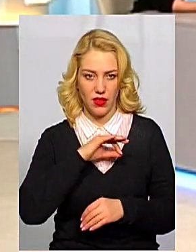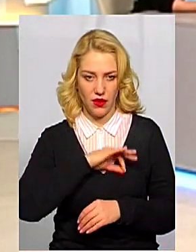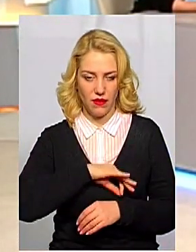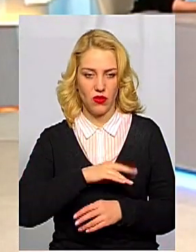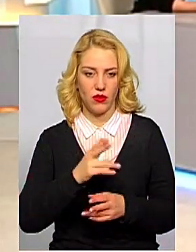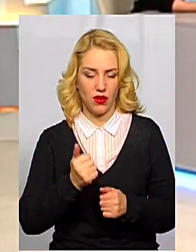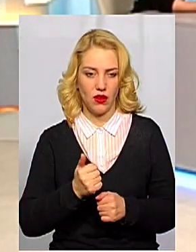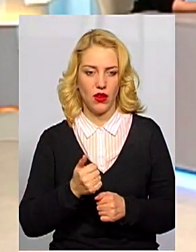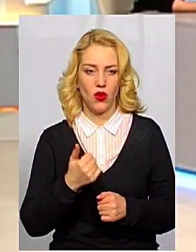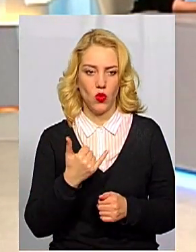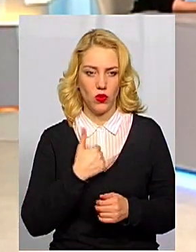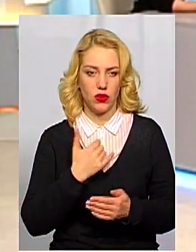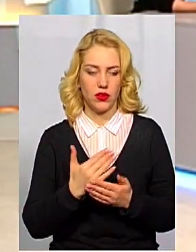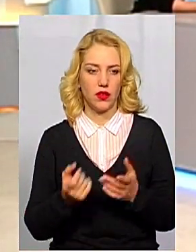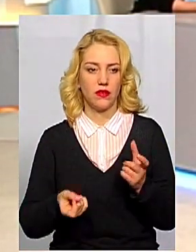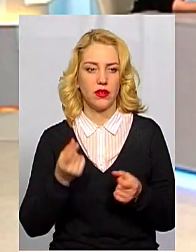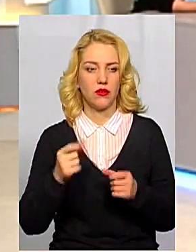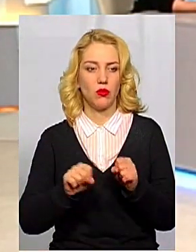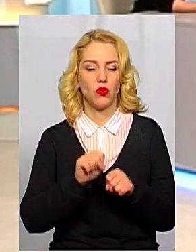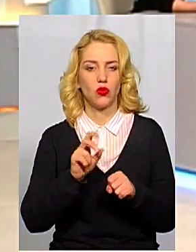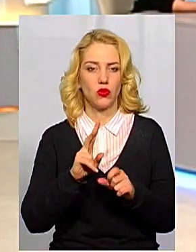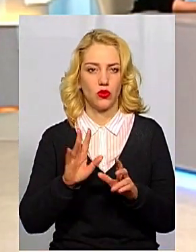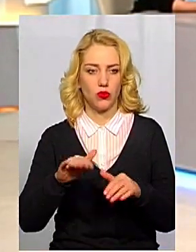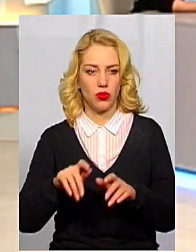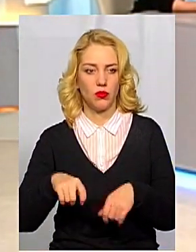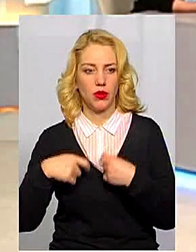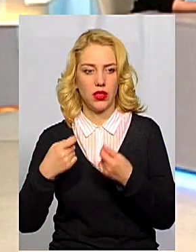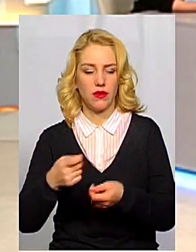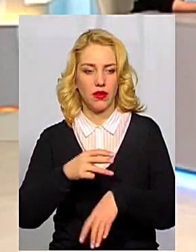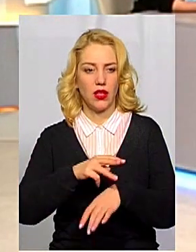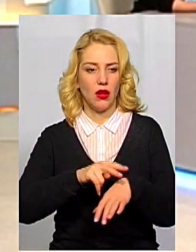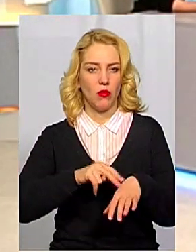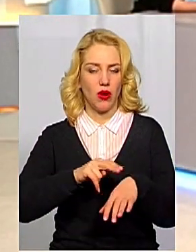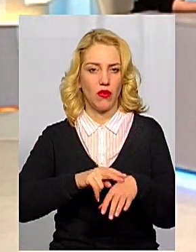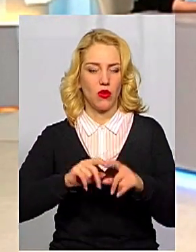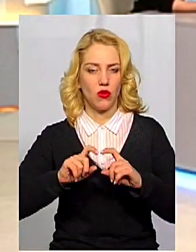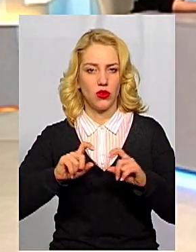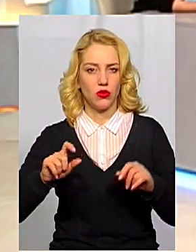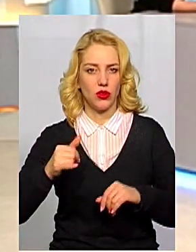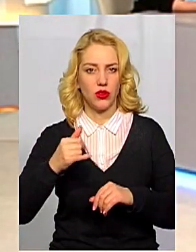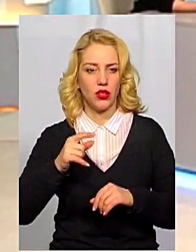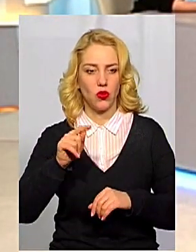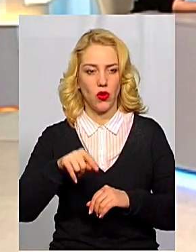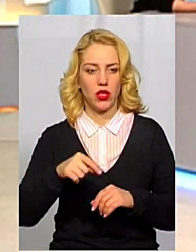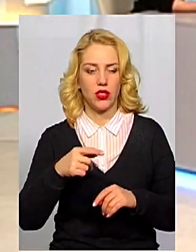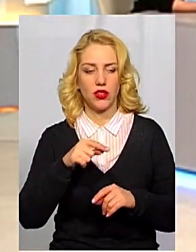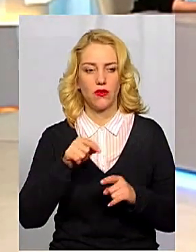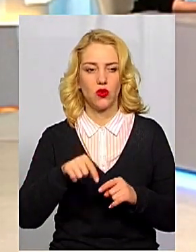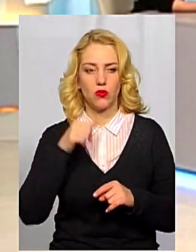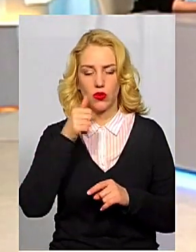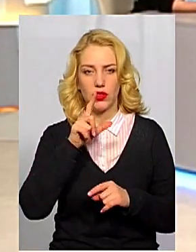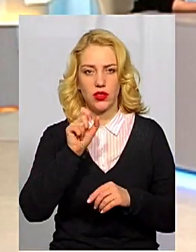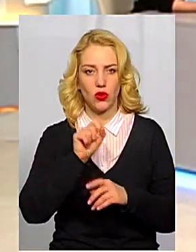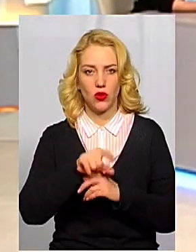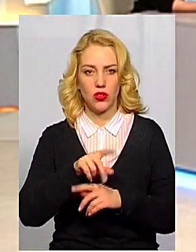нас, є виявлені порушники, яких потім передавали в правоохоронні органи. До речі, в цьому році там за дорученням